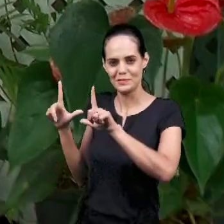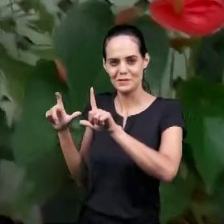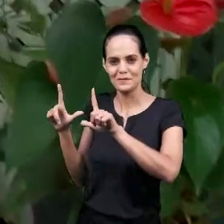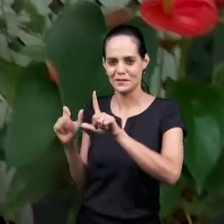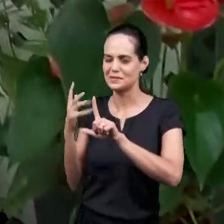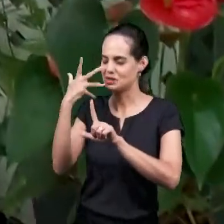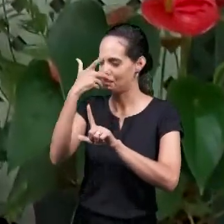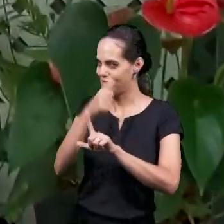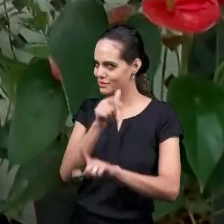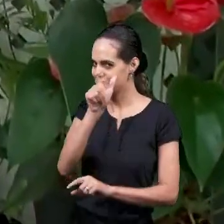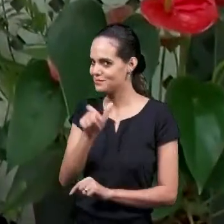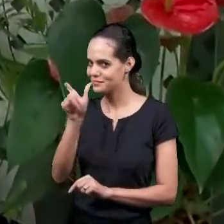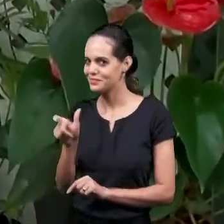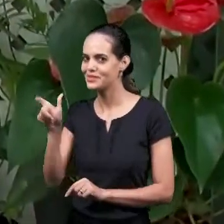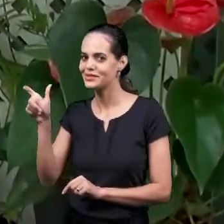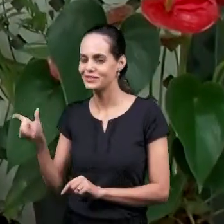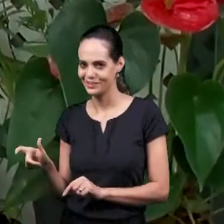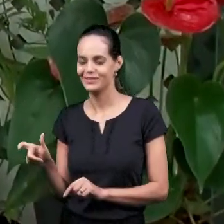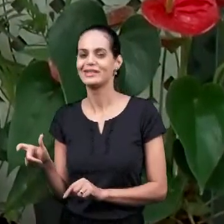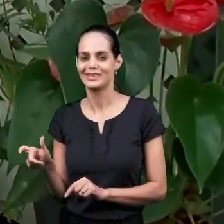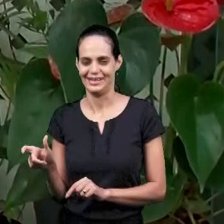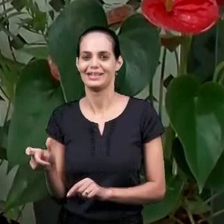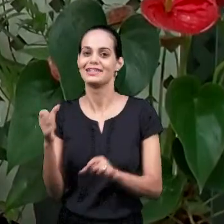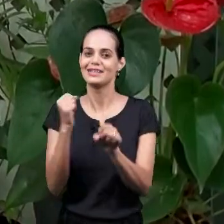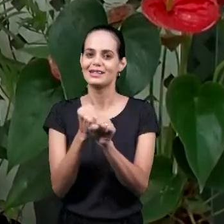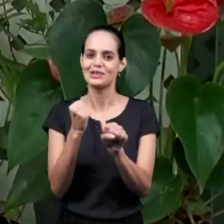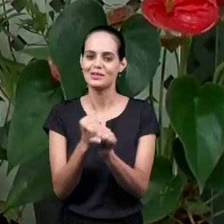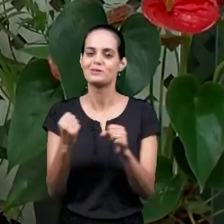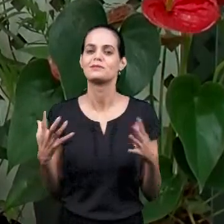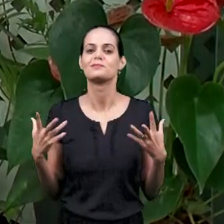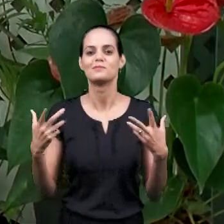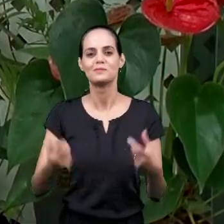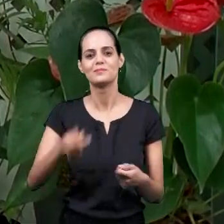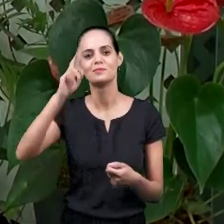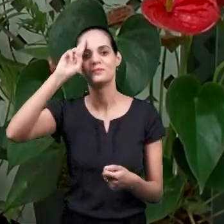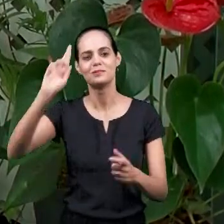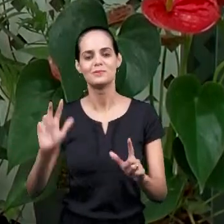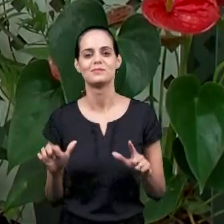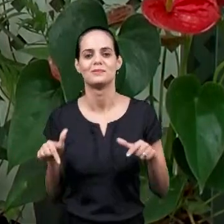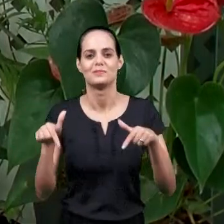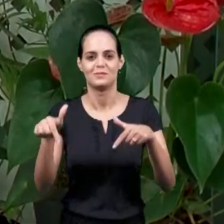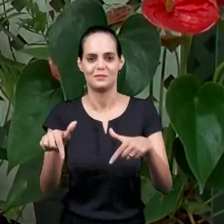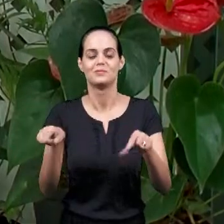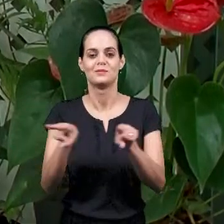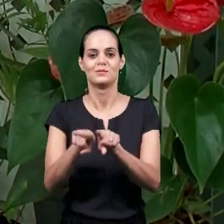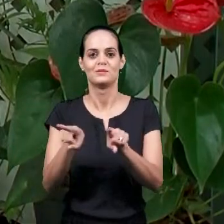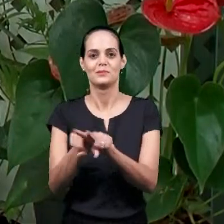Ça nous intéresse beaucoup de voir que nos jeunes sont investis dans cela.